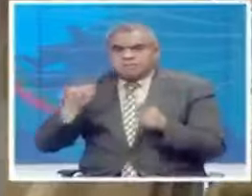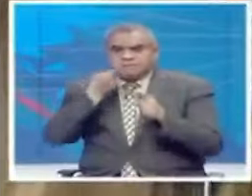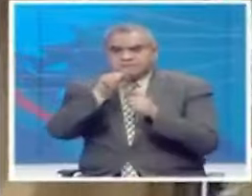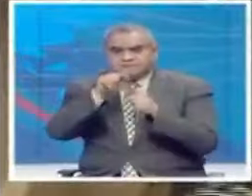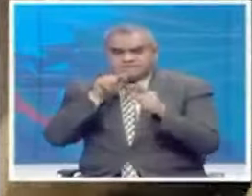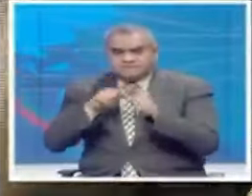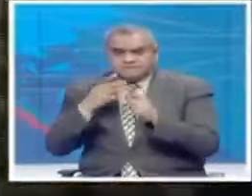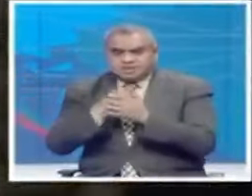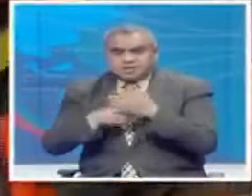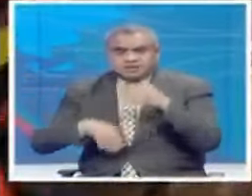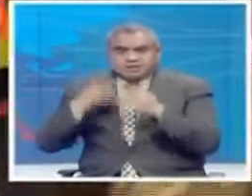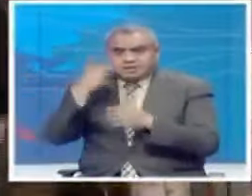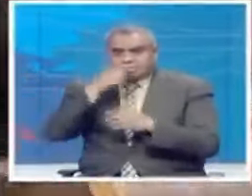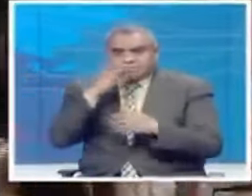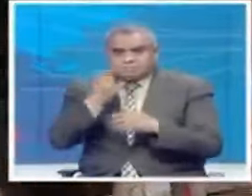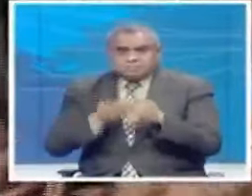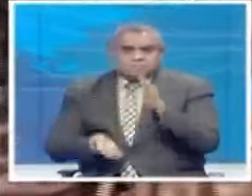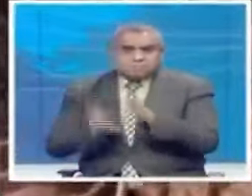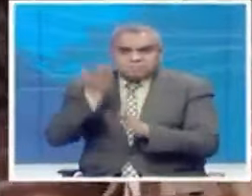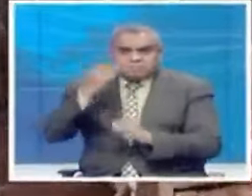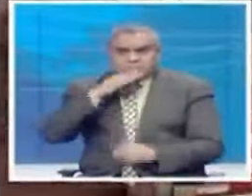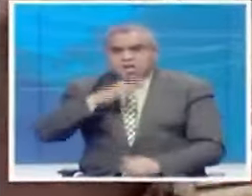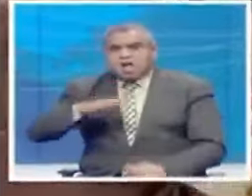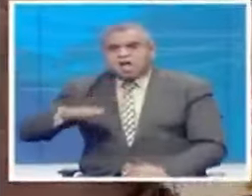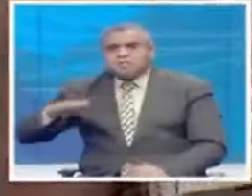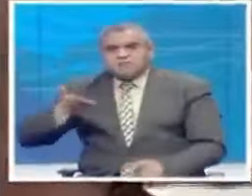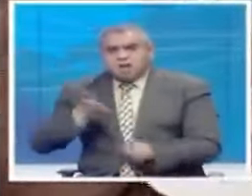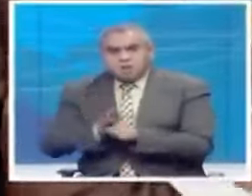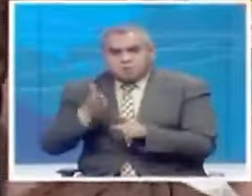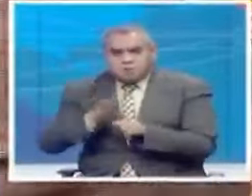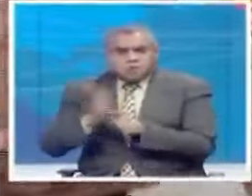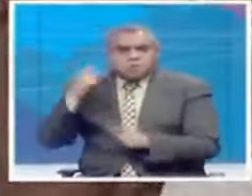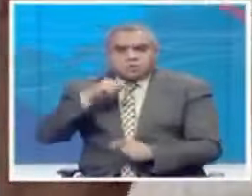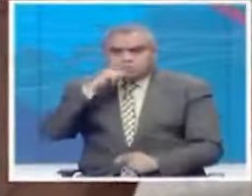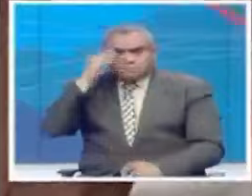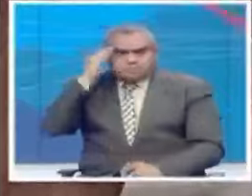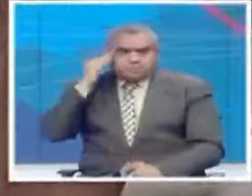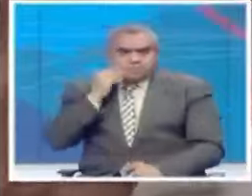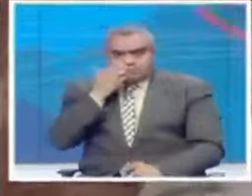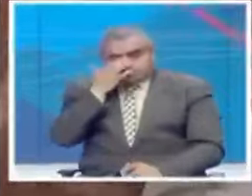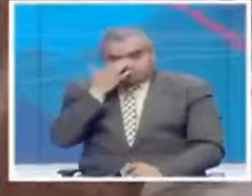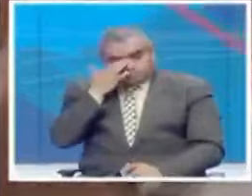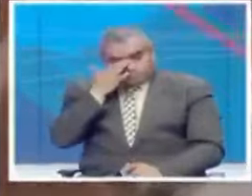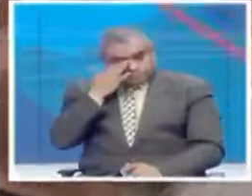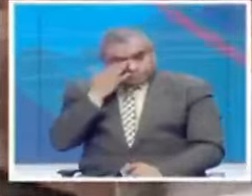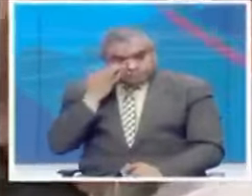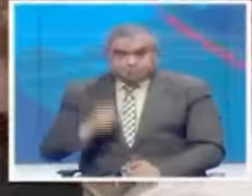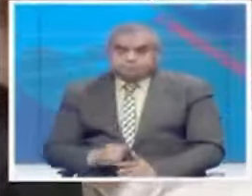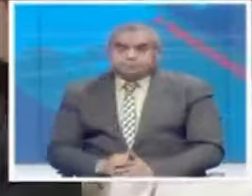من ضحايا العدوان هم من الأطفال والنساء.